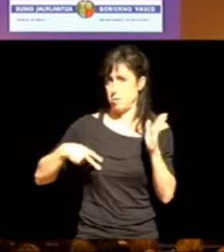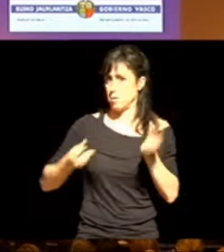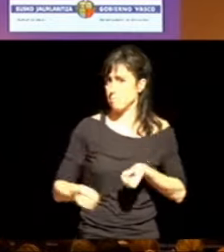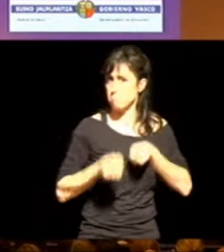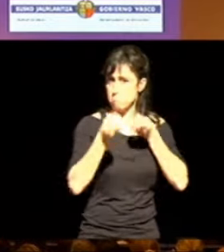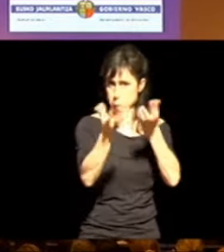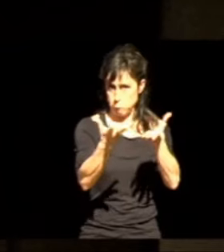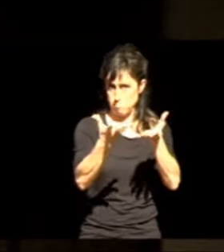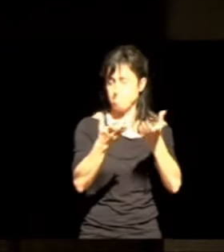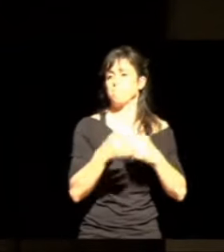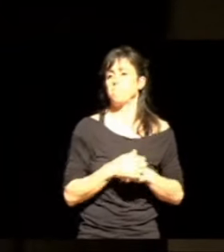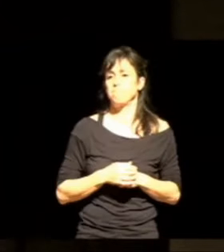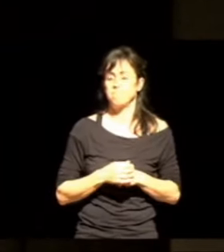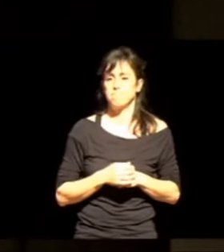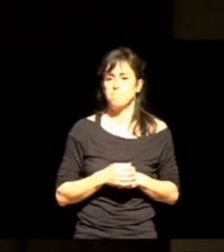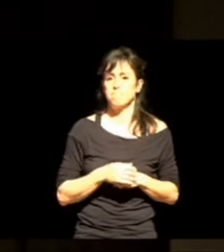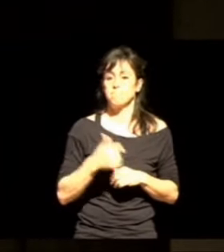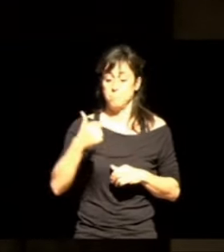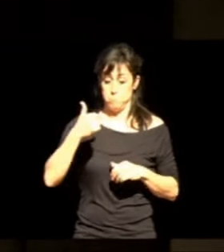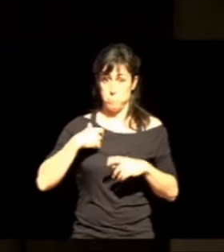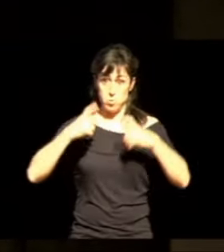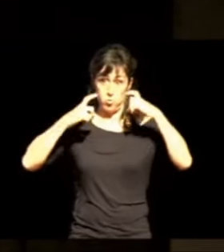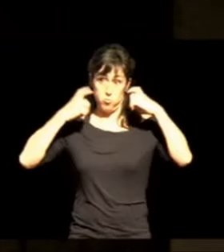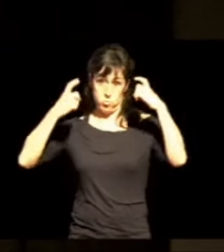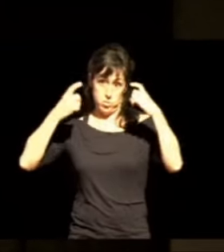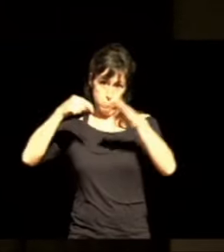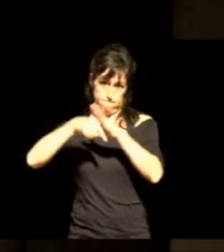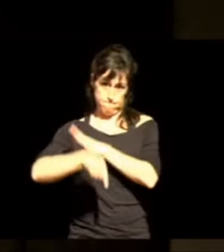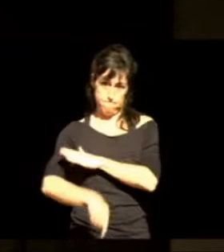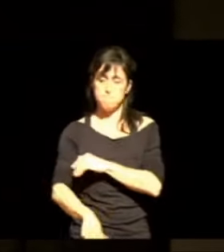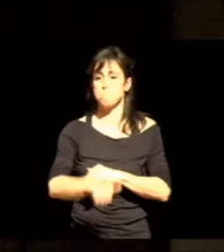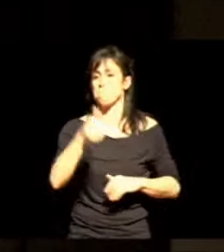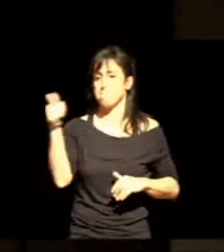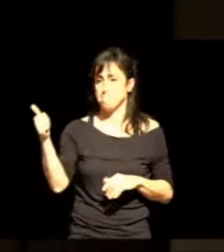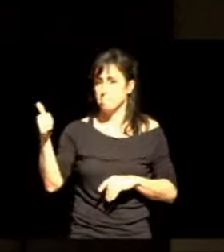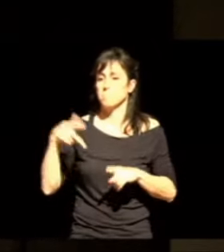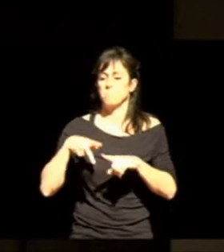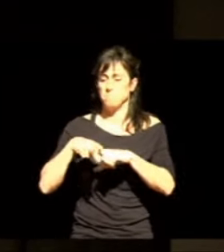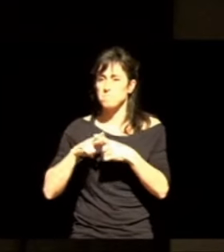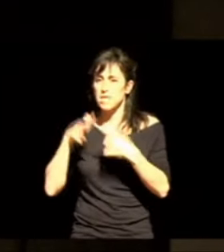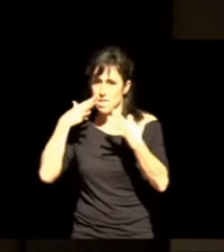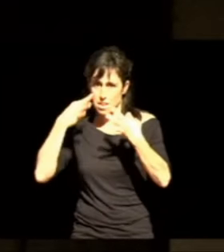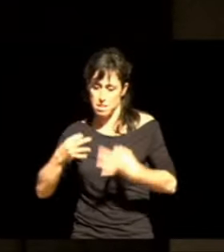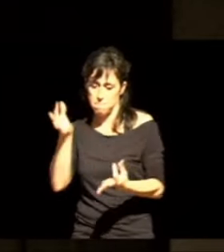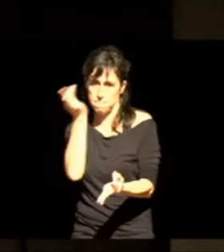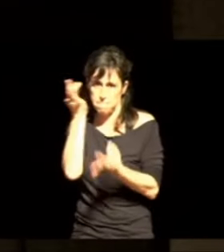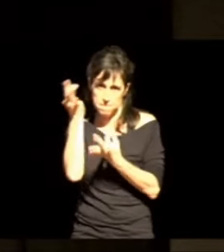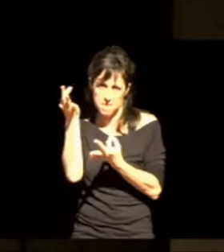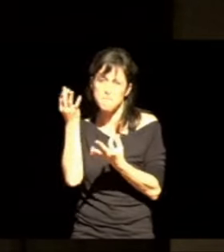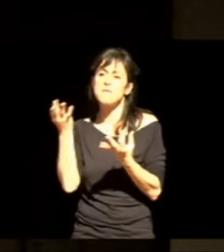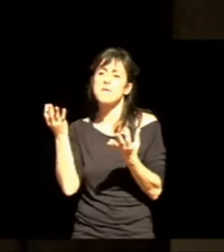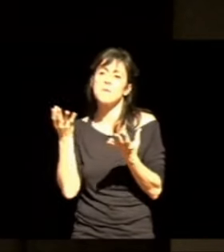batean, hau, ja, berak, pitin bat berak joaten, eta saltzen zen motatako lan tresna dugun, eta. Karo, berak